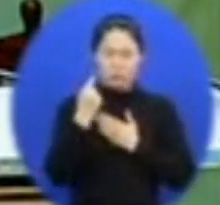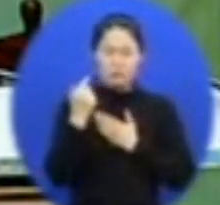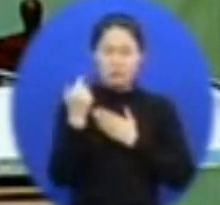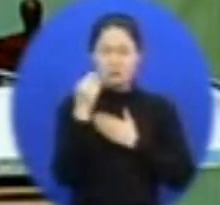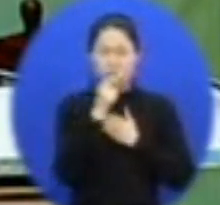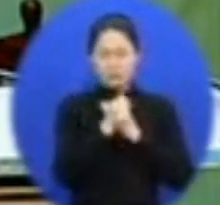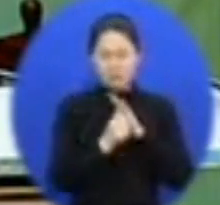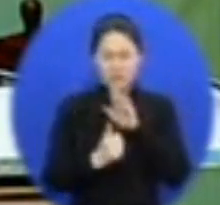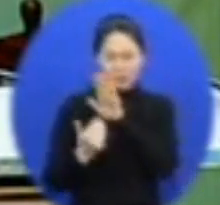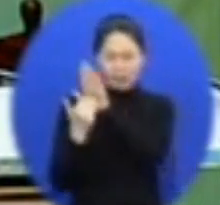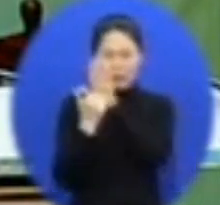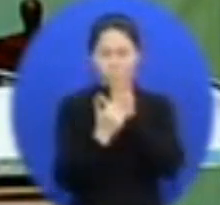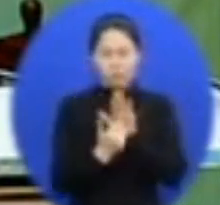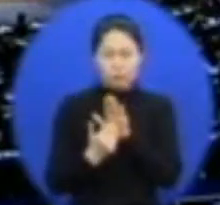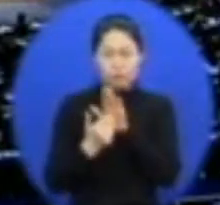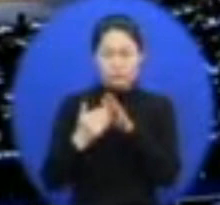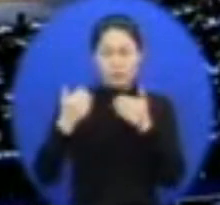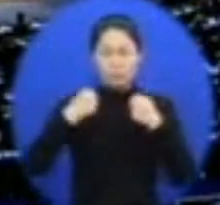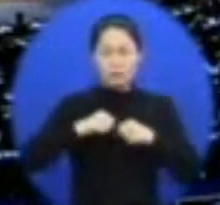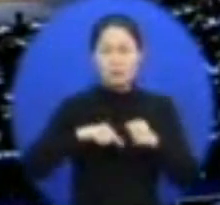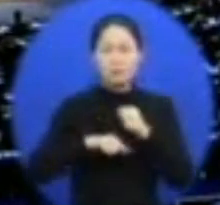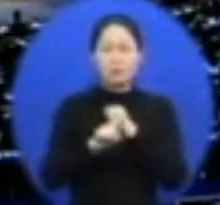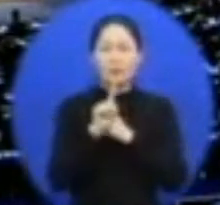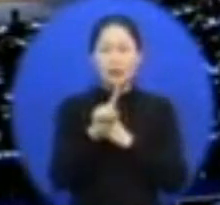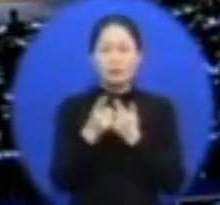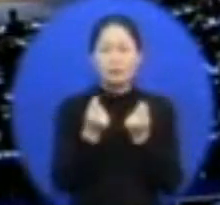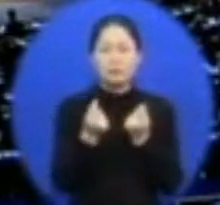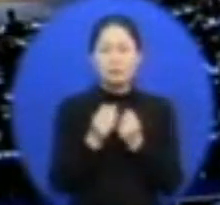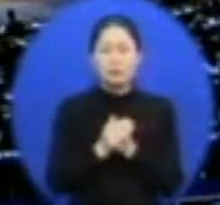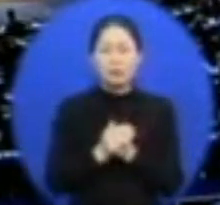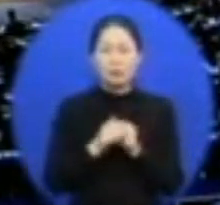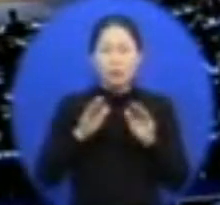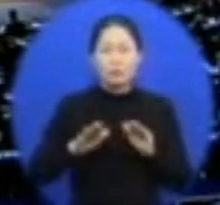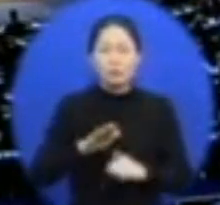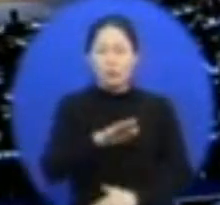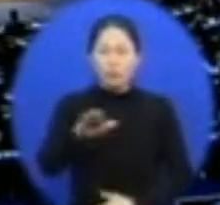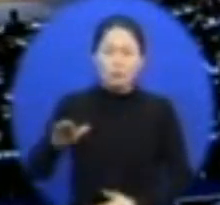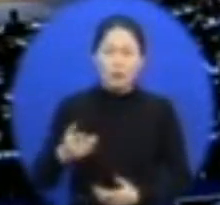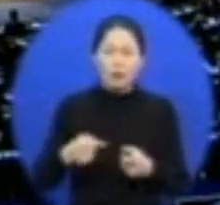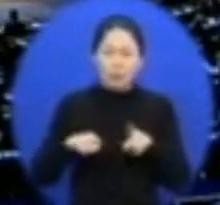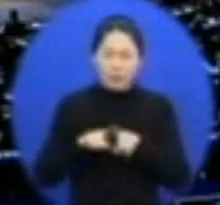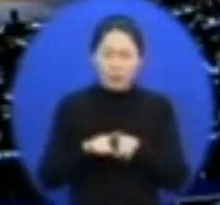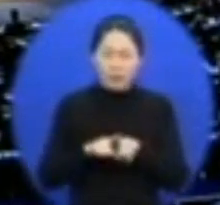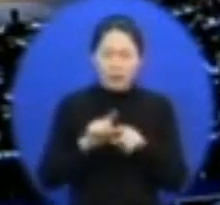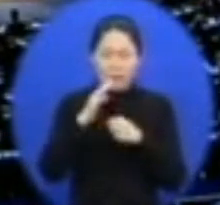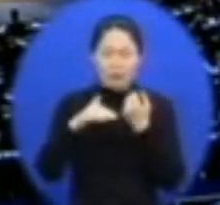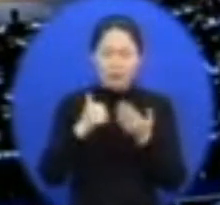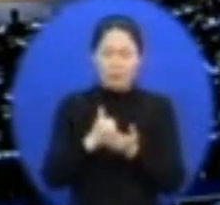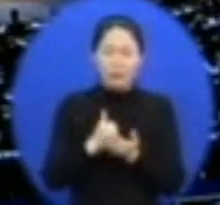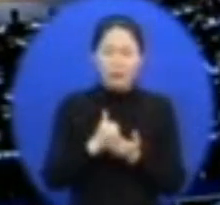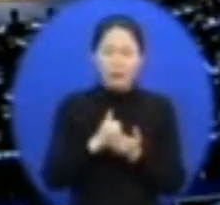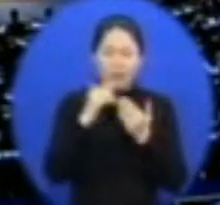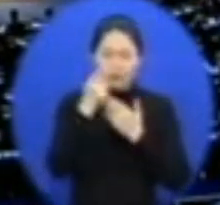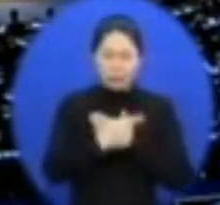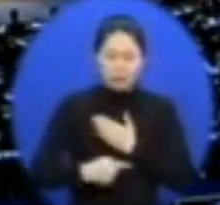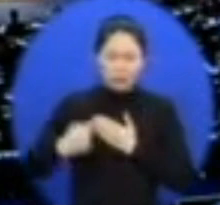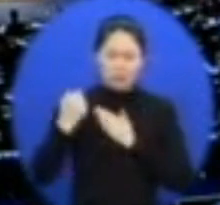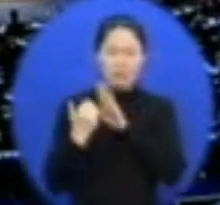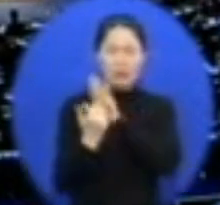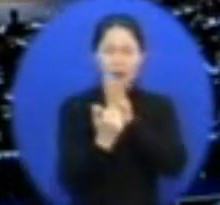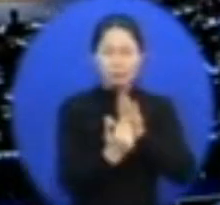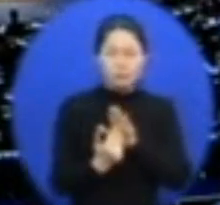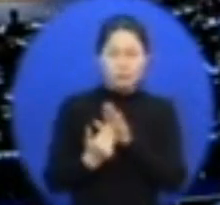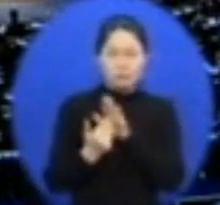저는 여러분들에게 이 하나님의 전신갑주를 좀 입혀 드리겠습니다 오늘 제가 드리는